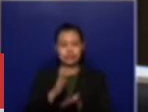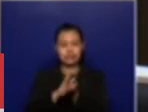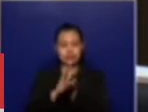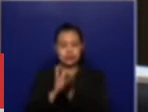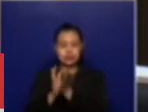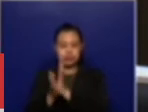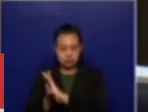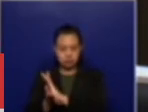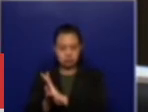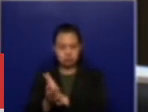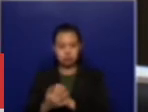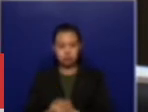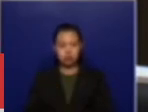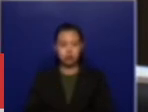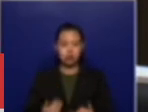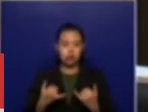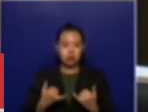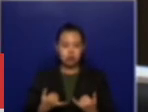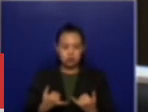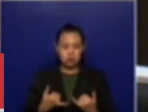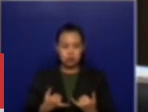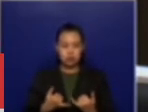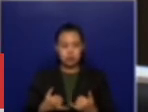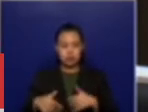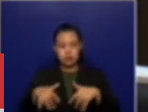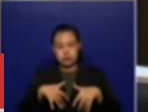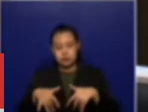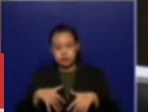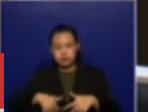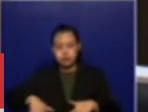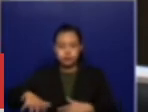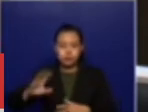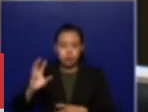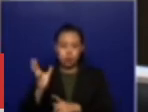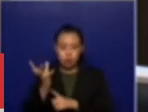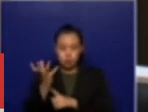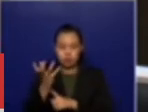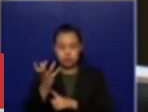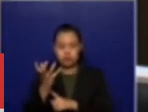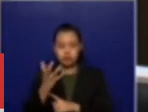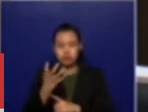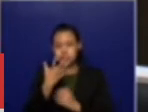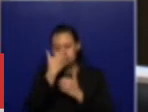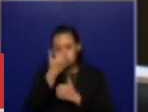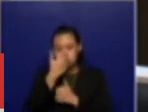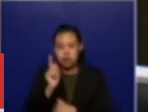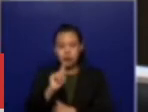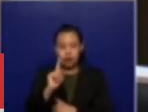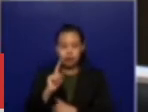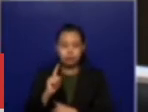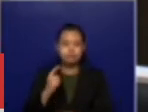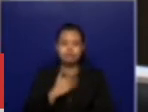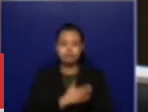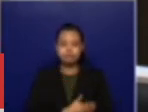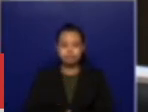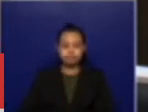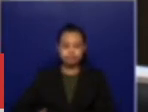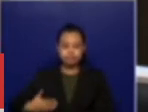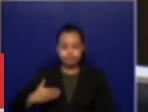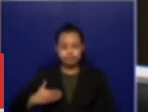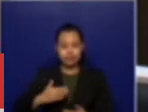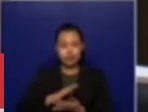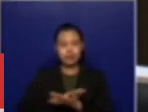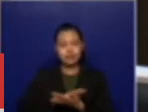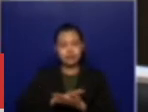ชนคนทั้งโลกเนี่ยเขาสนใจกับเรื่องของสุขภาพอนามัยและก็เรื่องของความสะอาดประกอบกับความได้